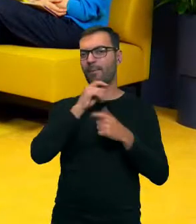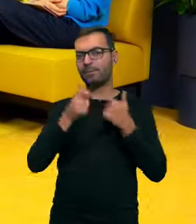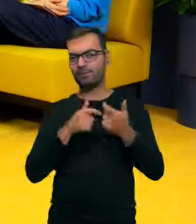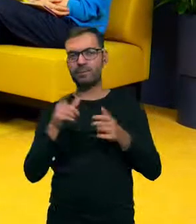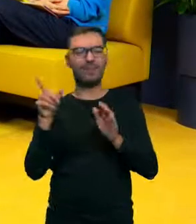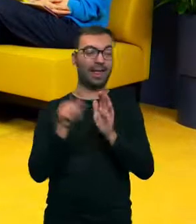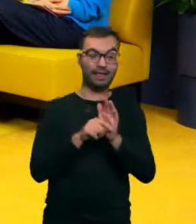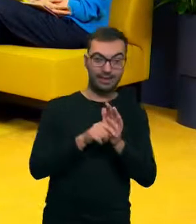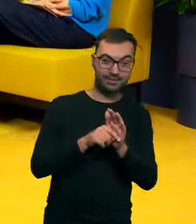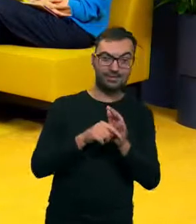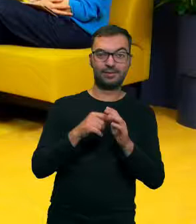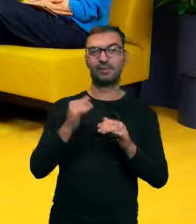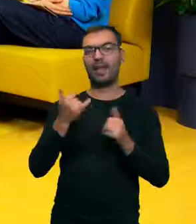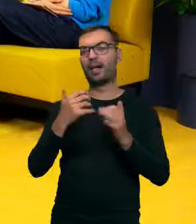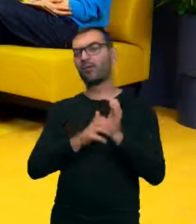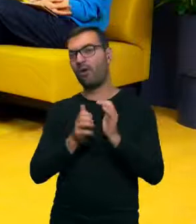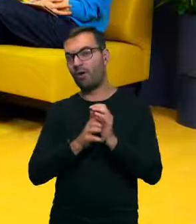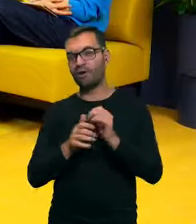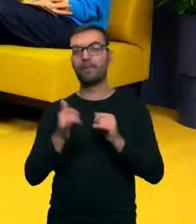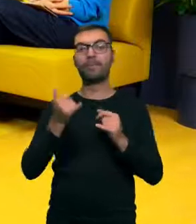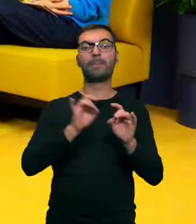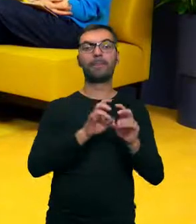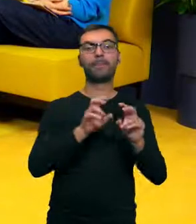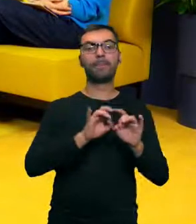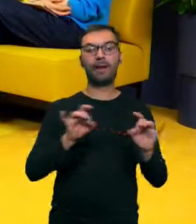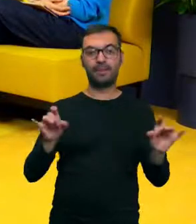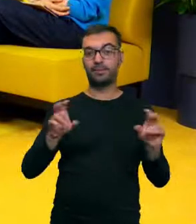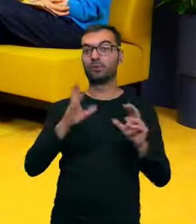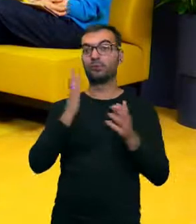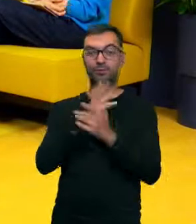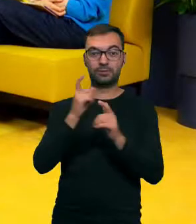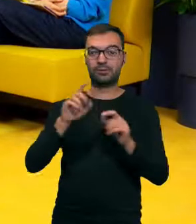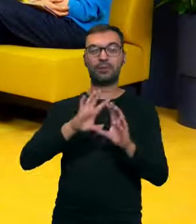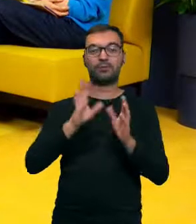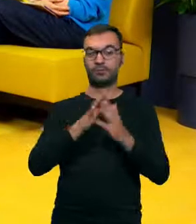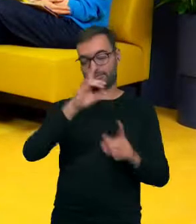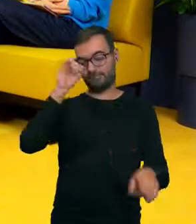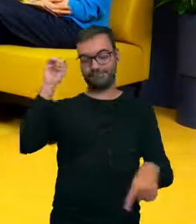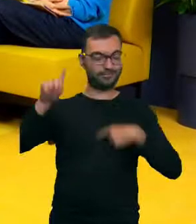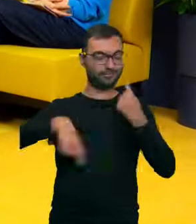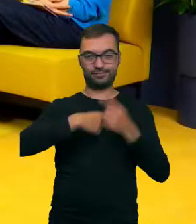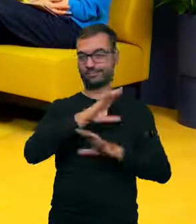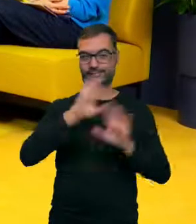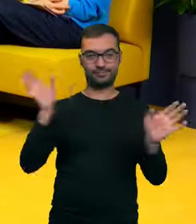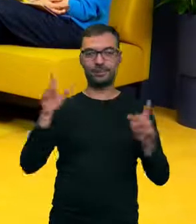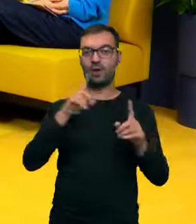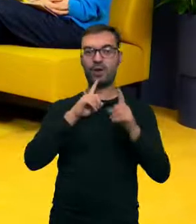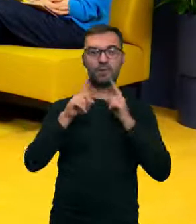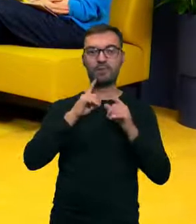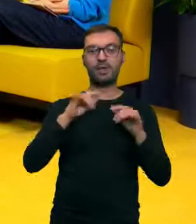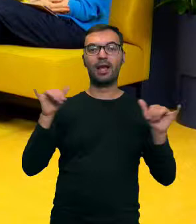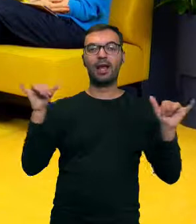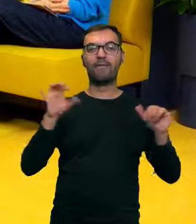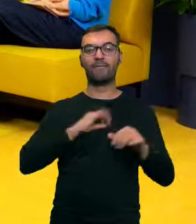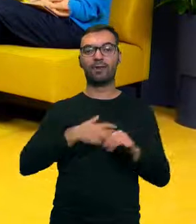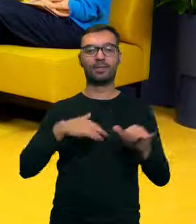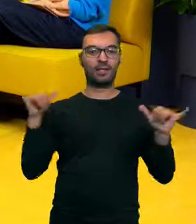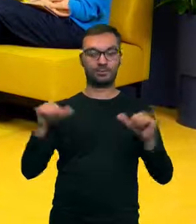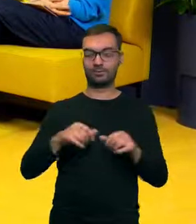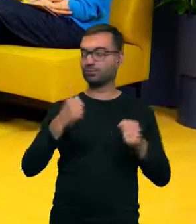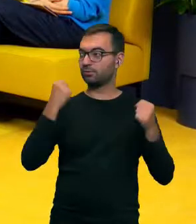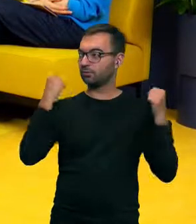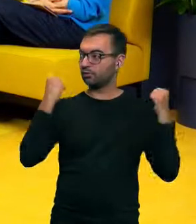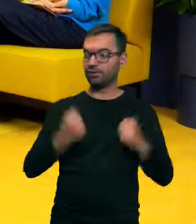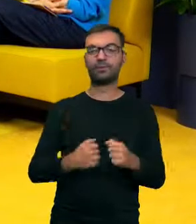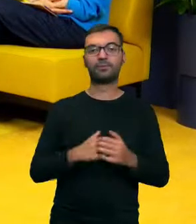najlepiej i najtaniej, i jak się dogadać. Oczywiście jak przyszła pandemia, to wszystko się wywróciło do góry nogami, na przykład te rozmowy z restauratorami były dużo trudniejsze,